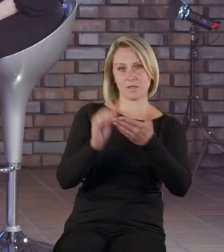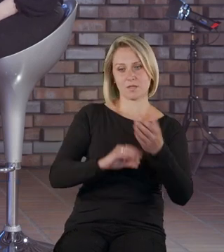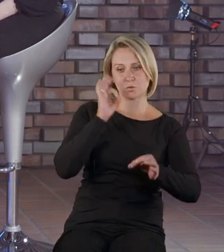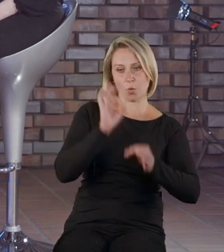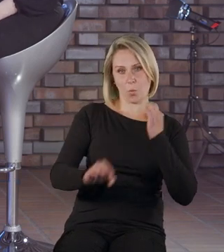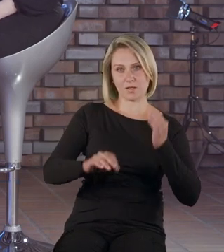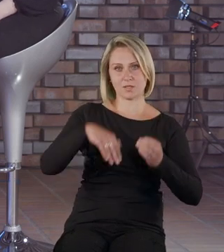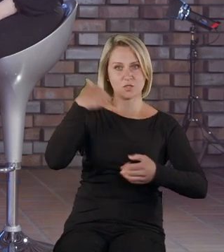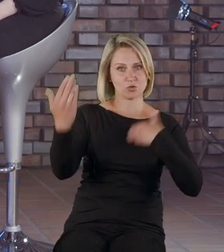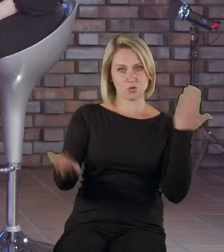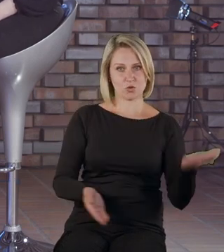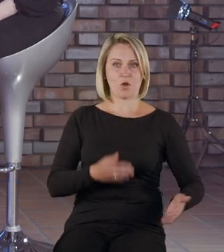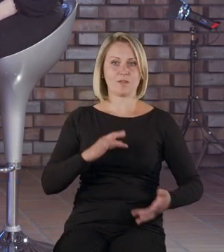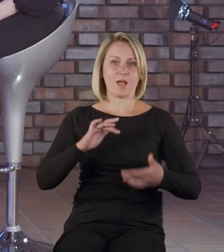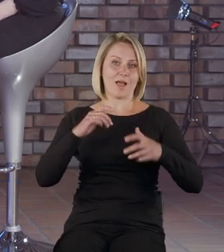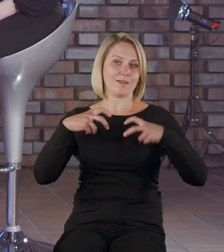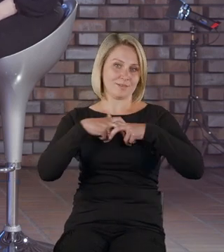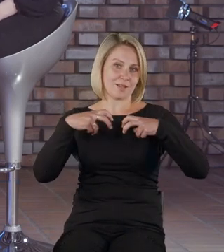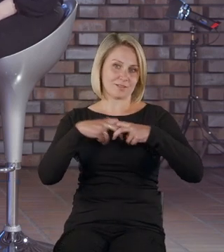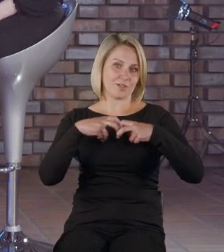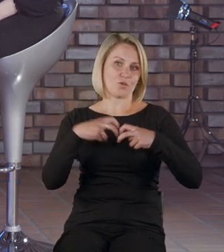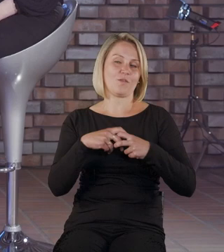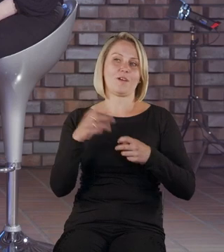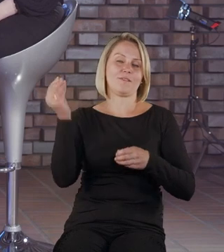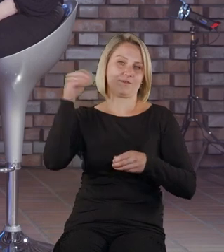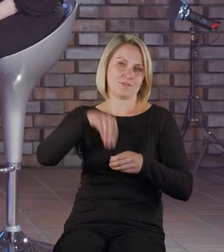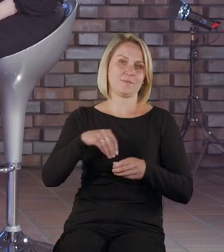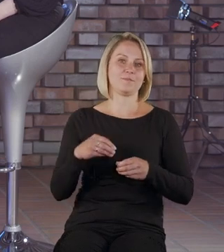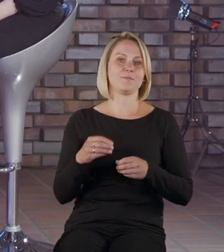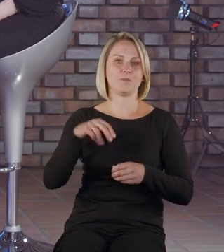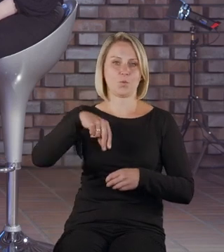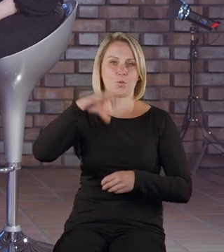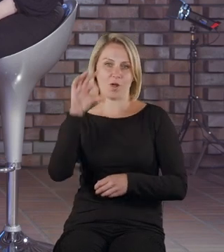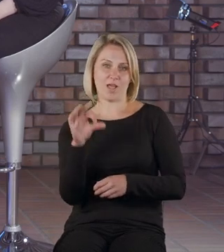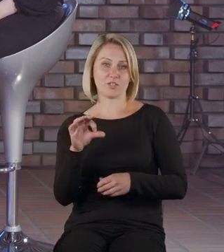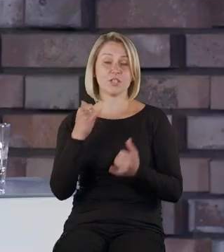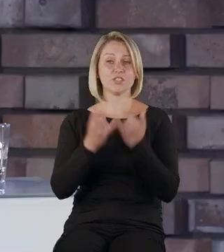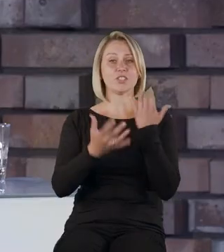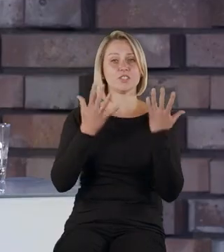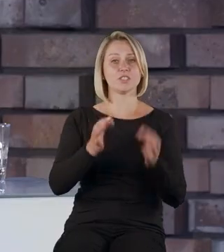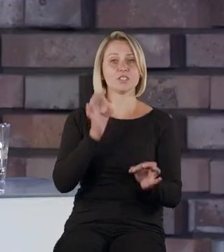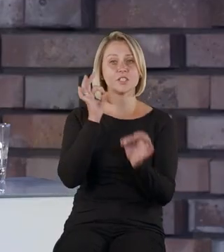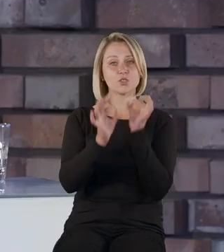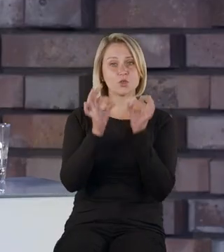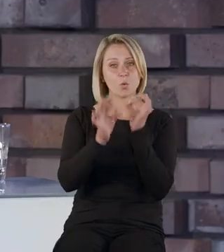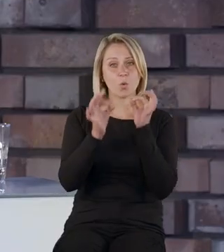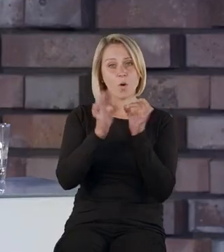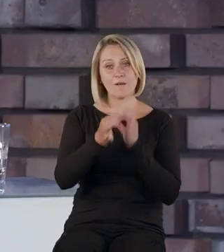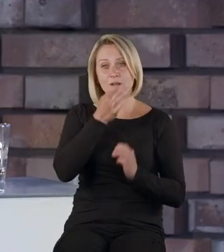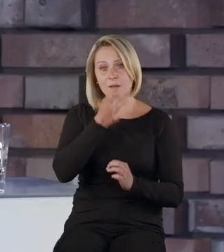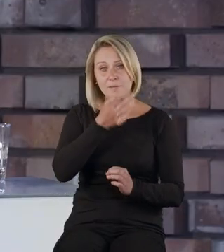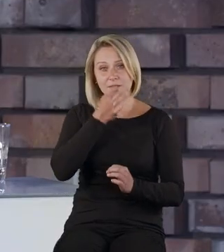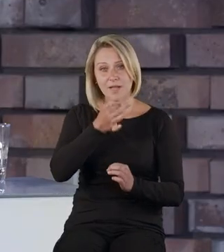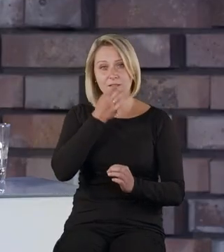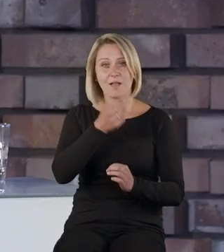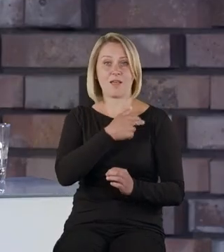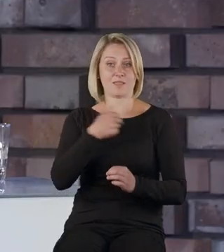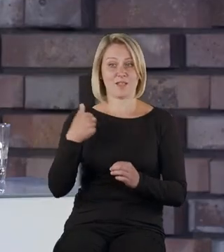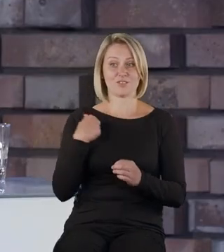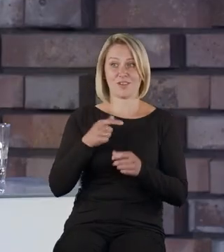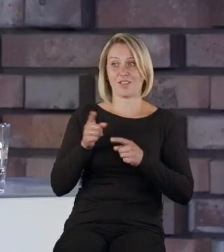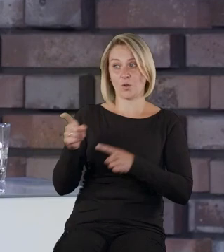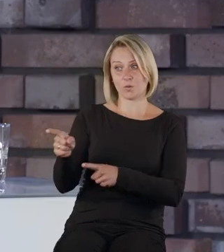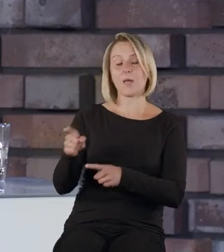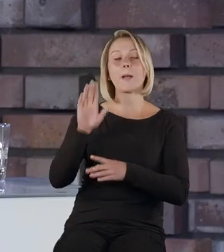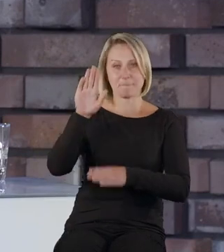na stronie internetowej UZ.pl w zakładce Student. Jeśli chcecie zadać szczegółowe pytania przedstawicielom wszystkich naszych kierunków, będą